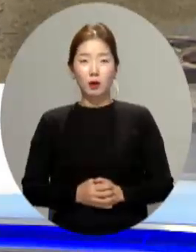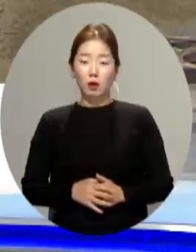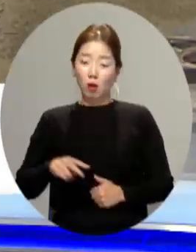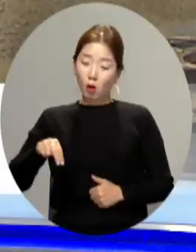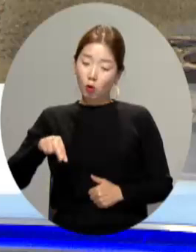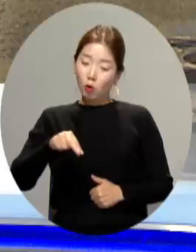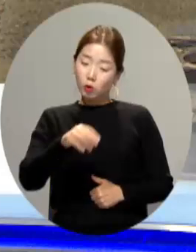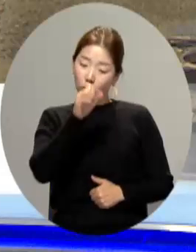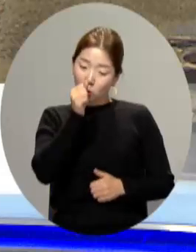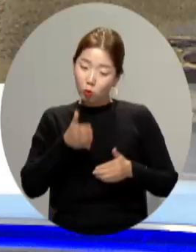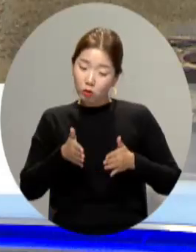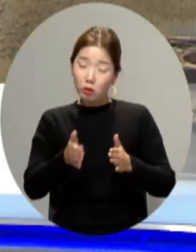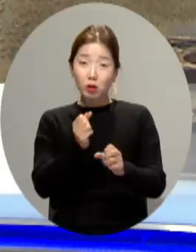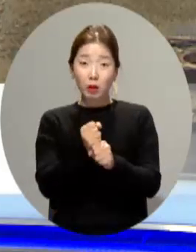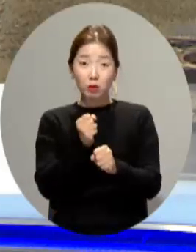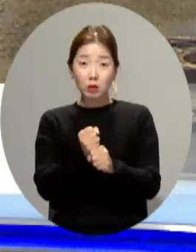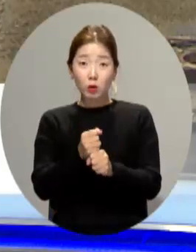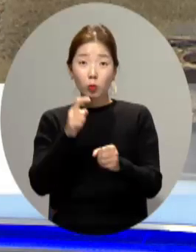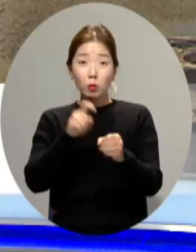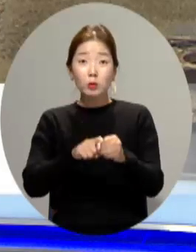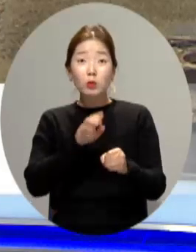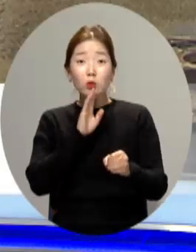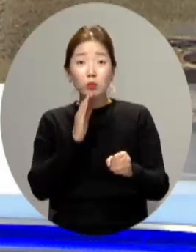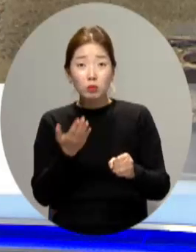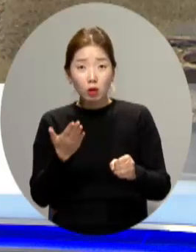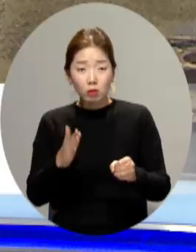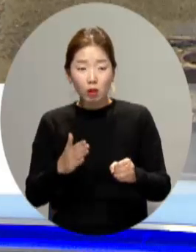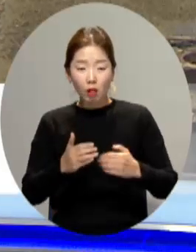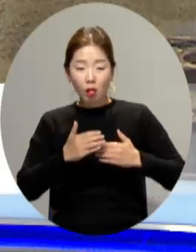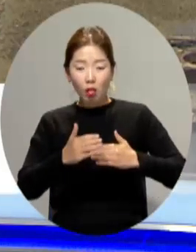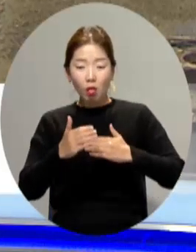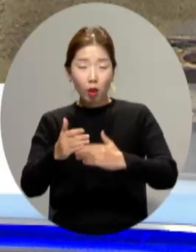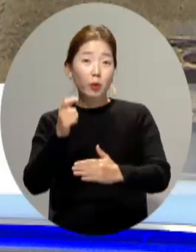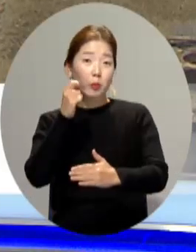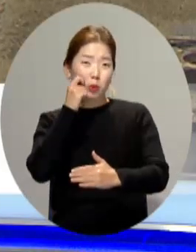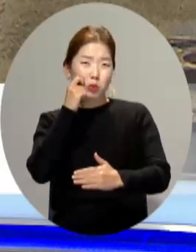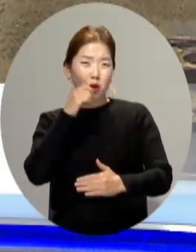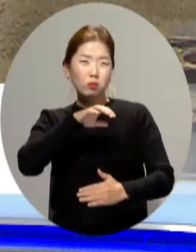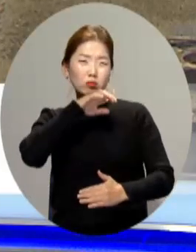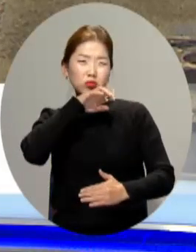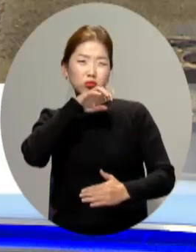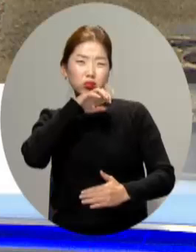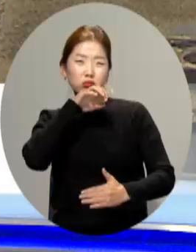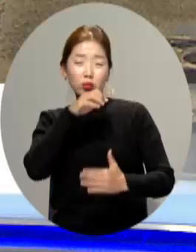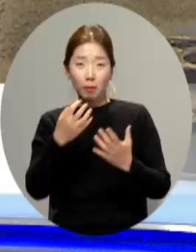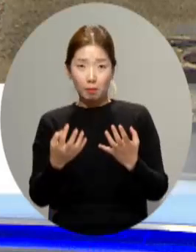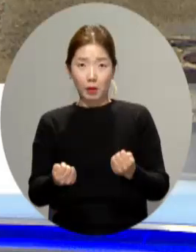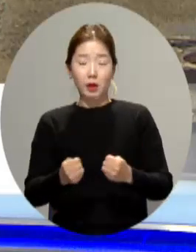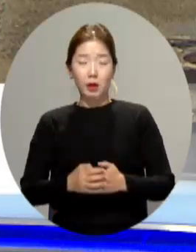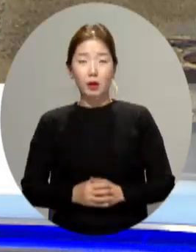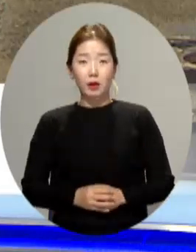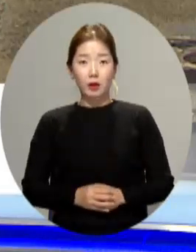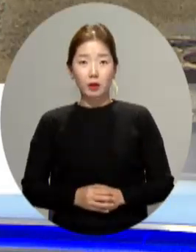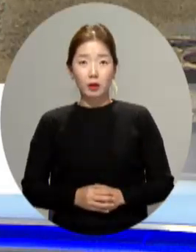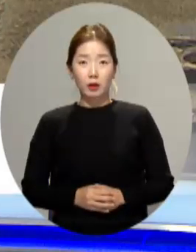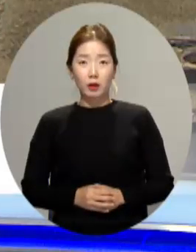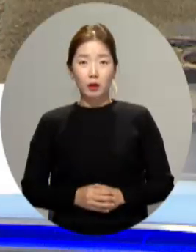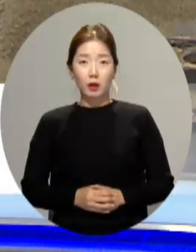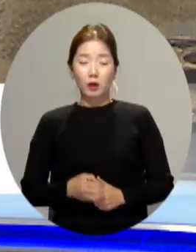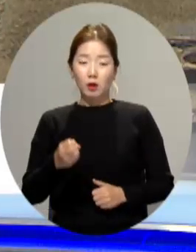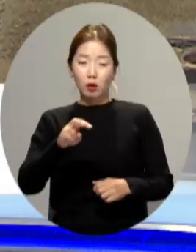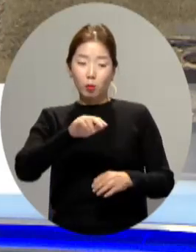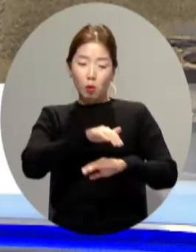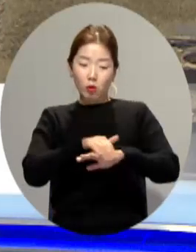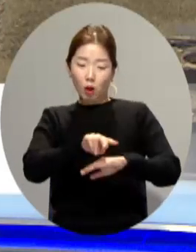걷기 좋은 길을 만들겠다며 공사에 들어갔지만 제속도를 내지 못해 민원거리로 전락한 건데요. 잦은